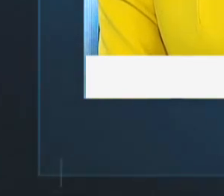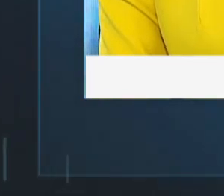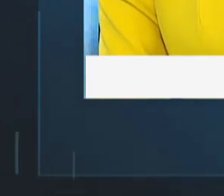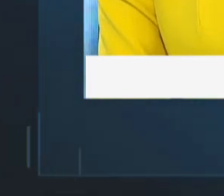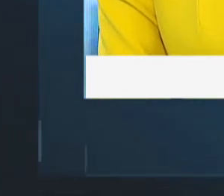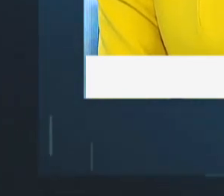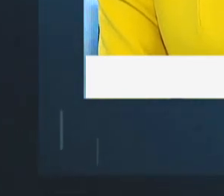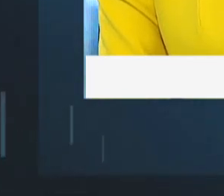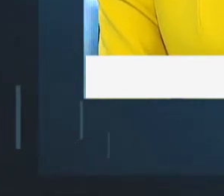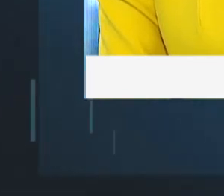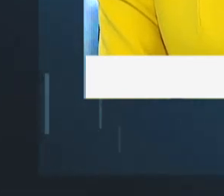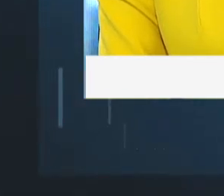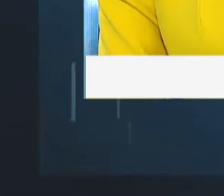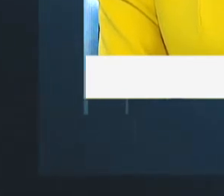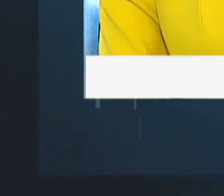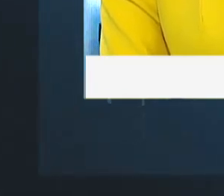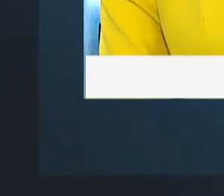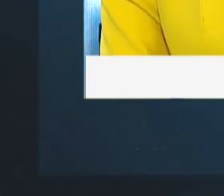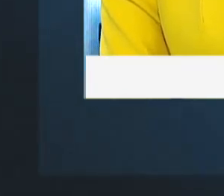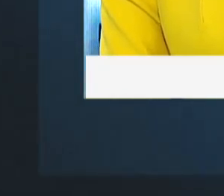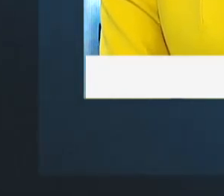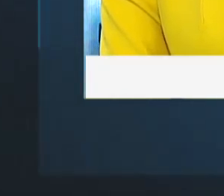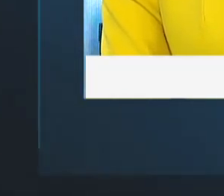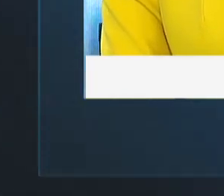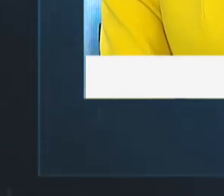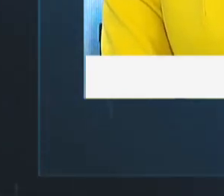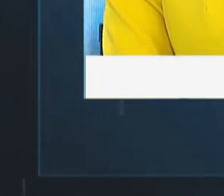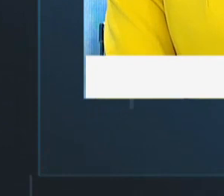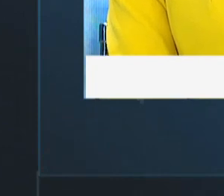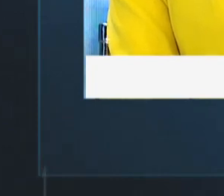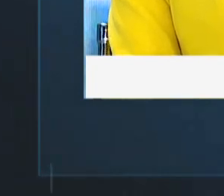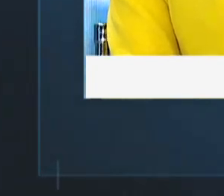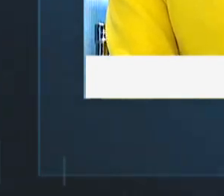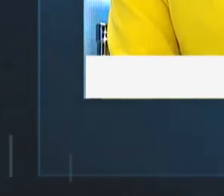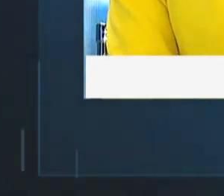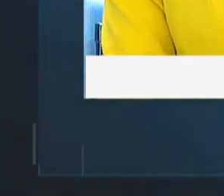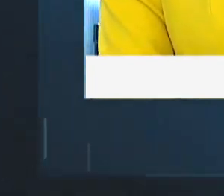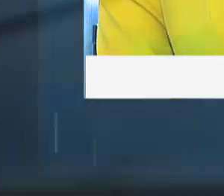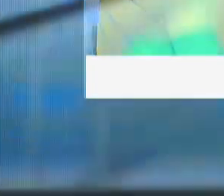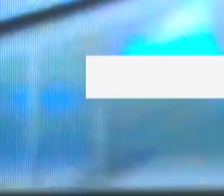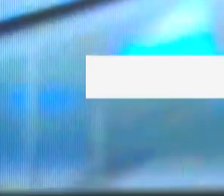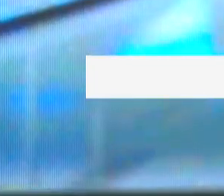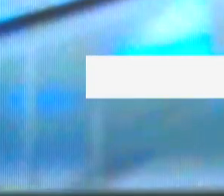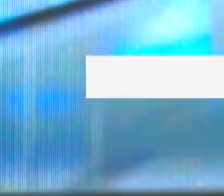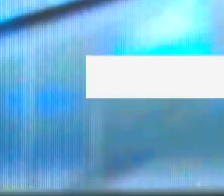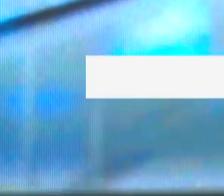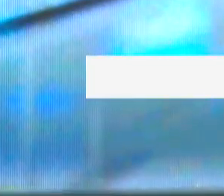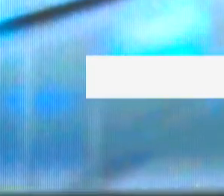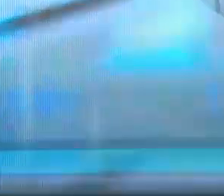על סדרת הכתבות שלנו על תמונת המצב 30 שנה אחרי העלייה הגדולה מברית המועצות. הפסקה של דקה